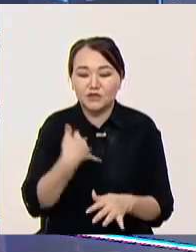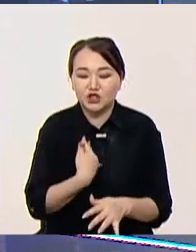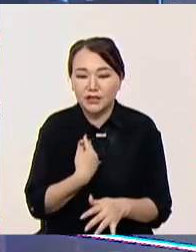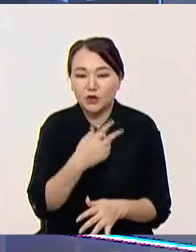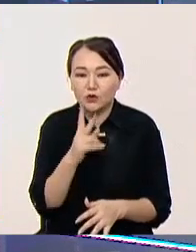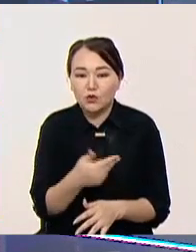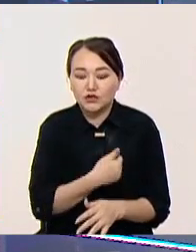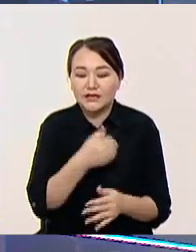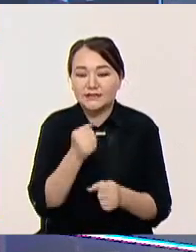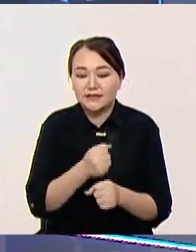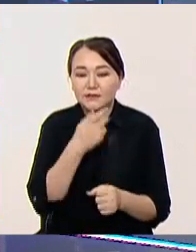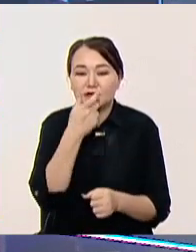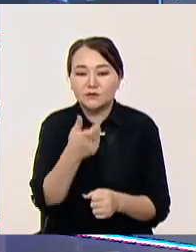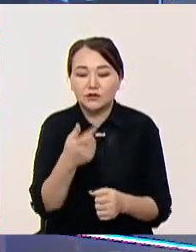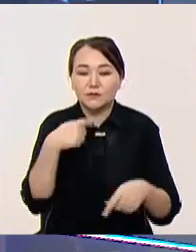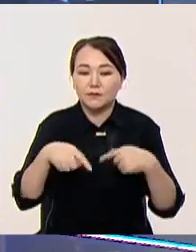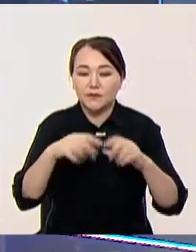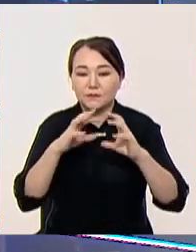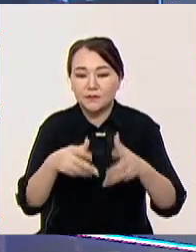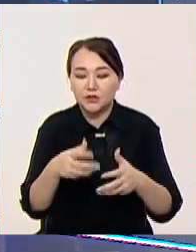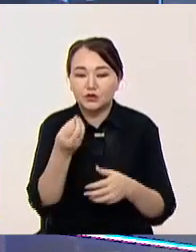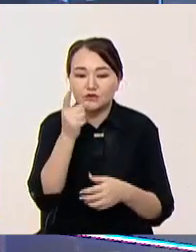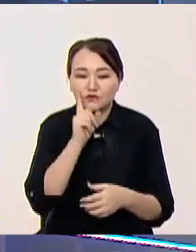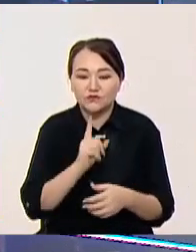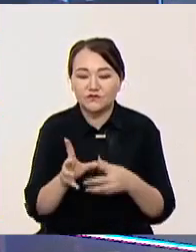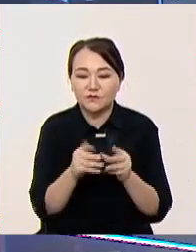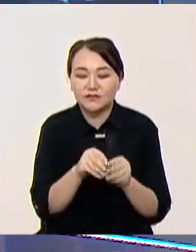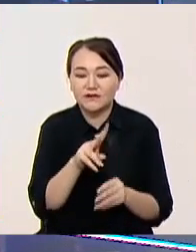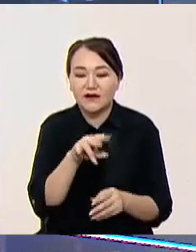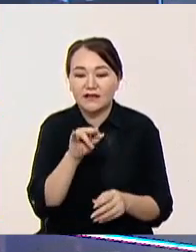Сделай просмотр чемпионата мира по футболу еще вкуснее вместе с Флинт-гренки.